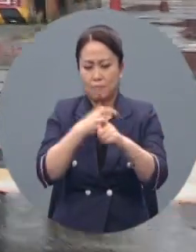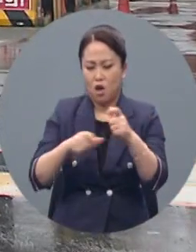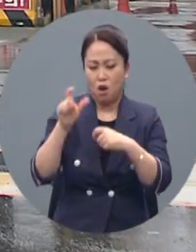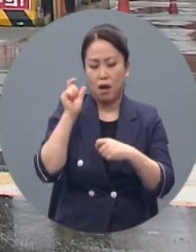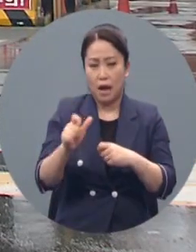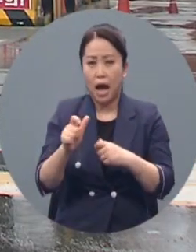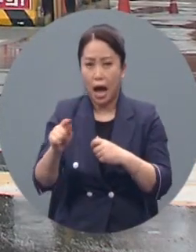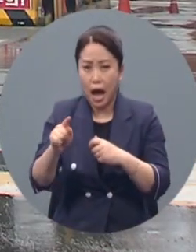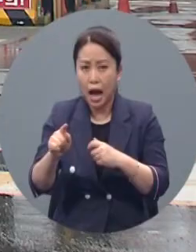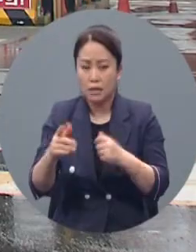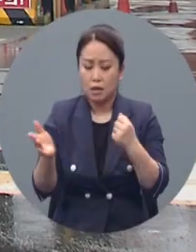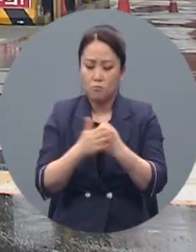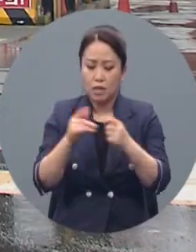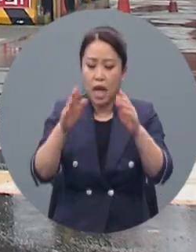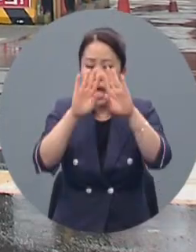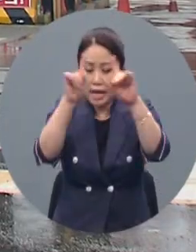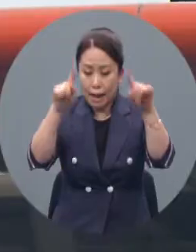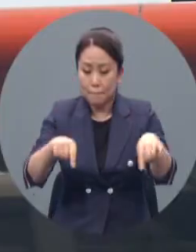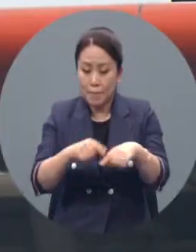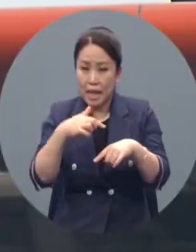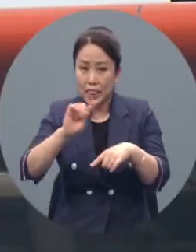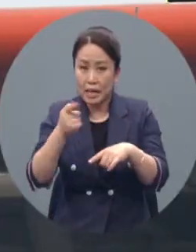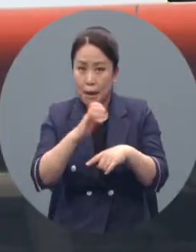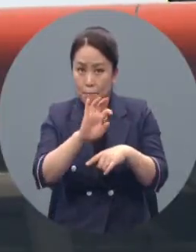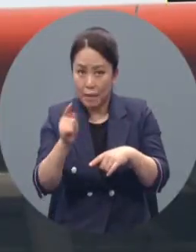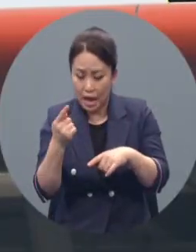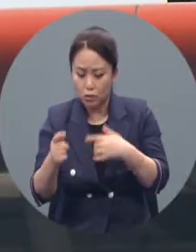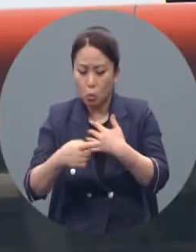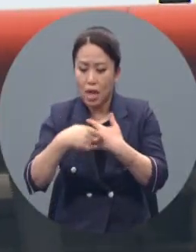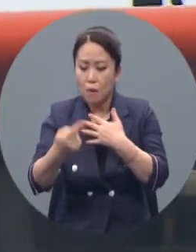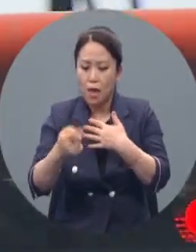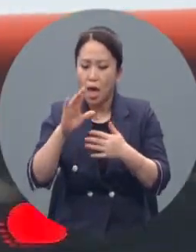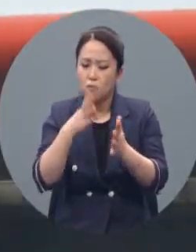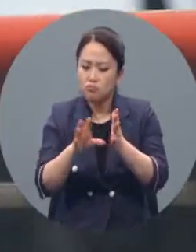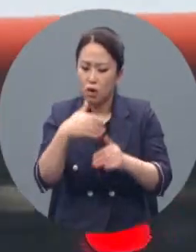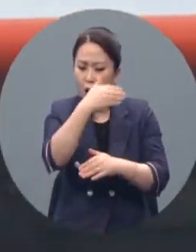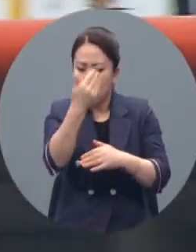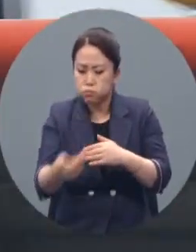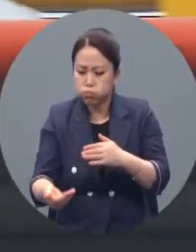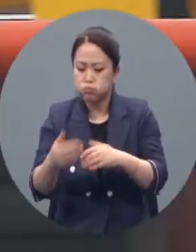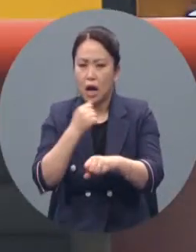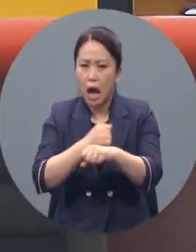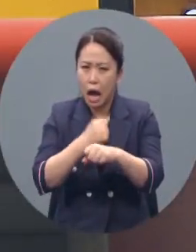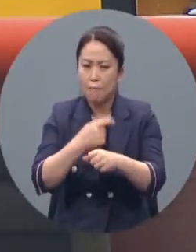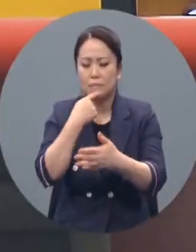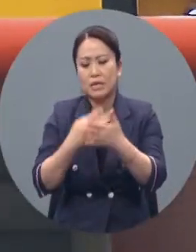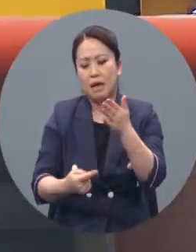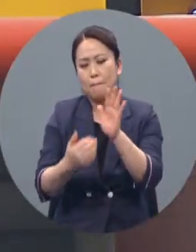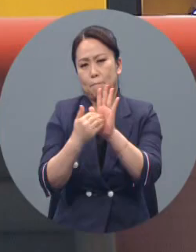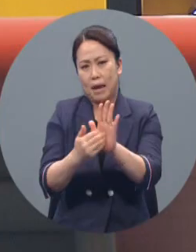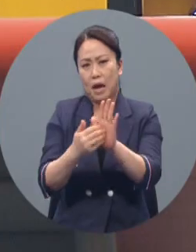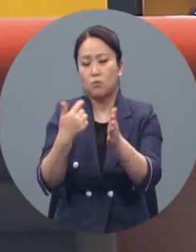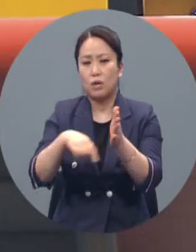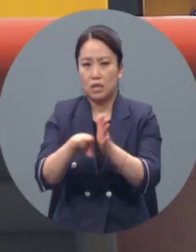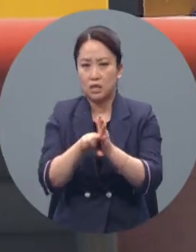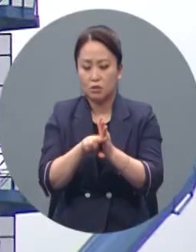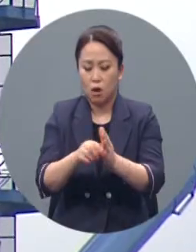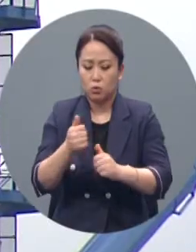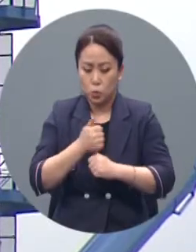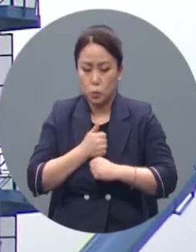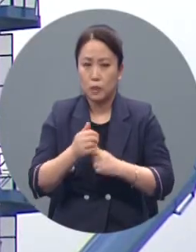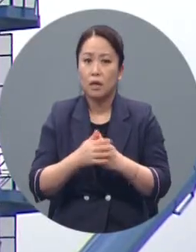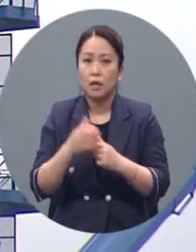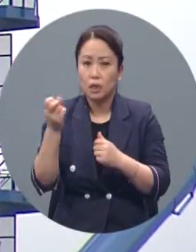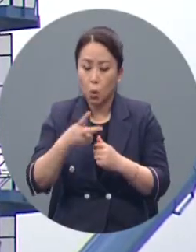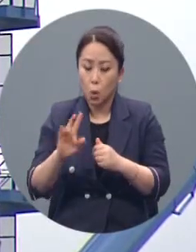빌딩풍으로 인한 간판이나 야외 설치물의 추락, 유리창 파손 등의 피해가 발생하지 않도록 주의해야겠습니다. 태풍